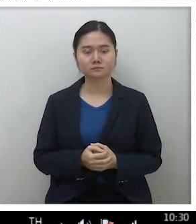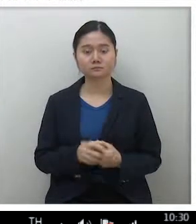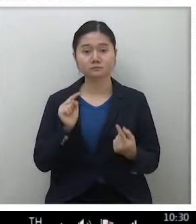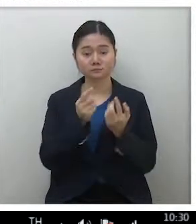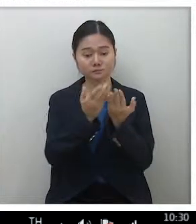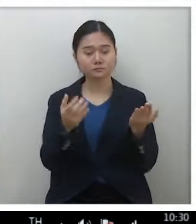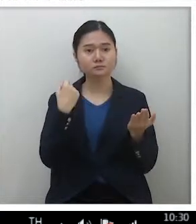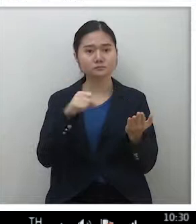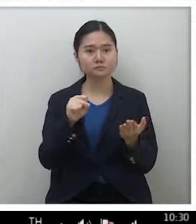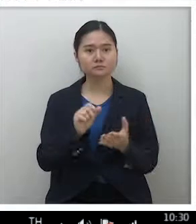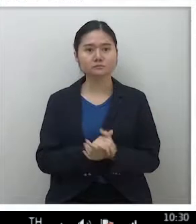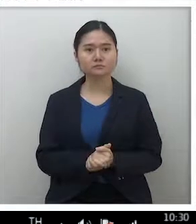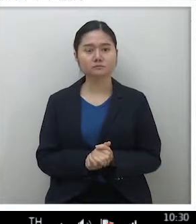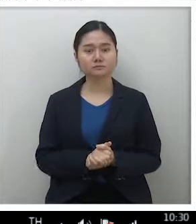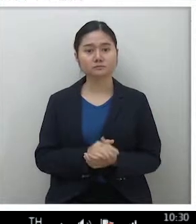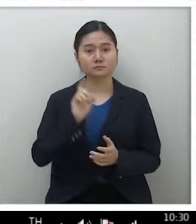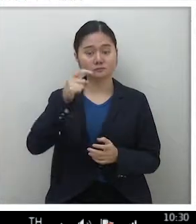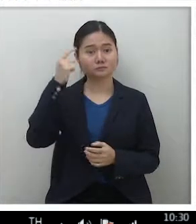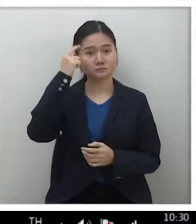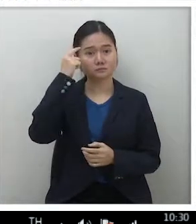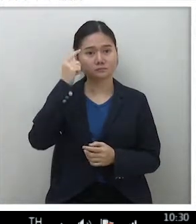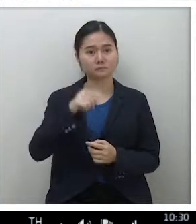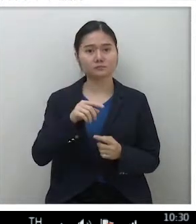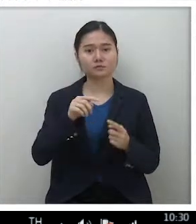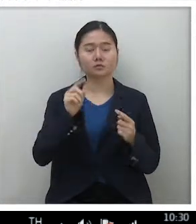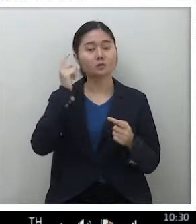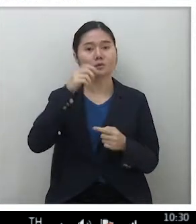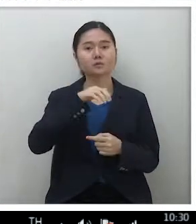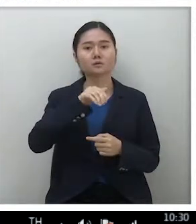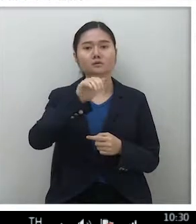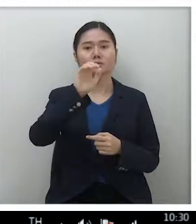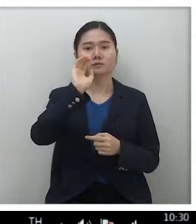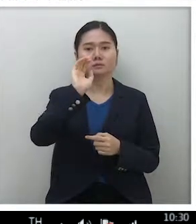มคลิกที่หัวยกหัวขึ้น